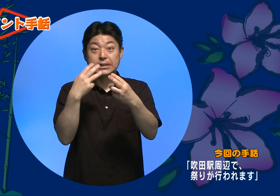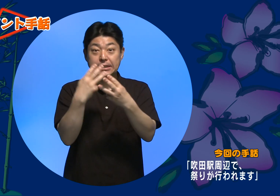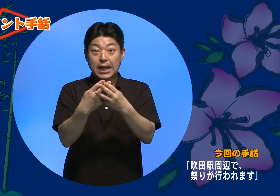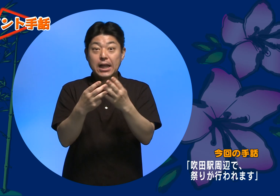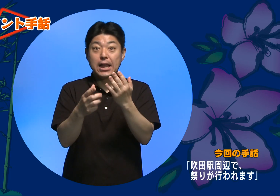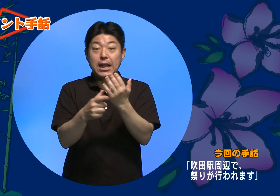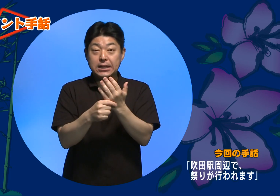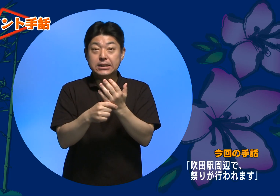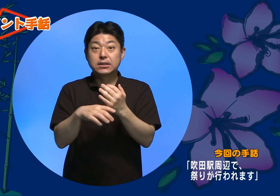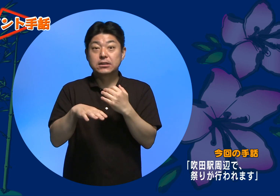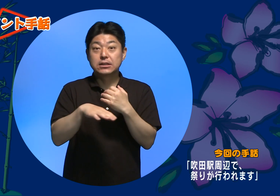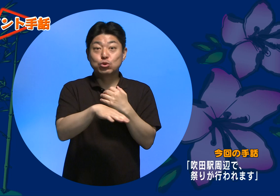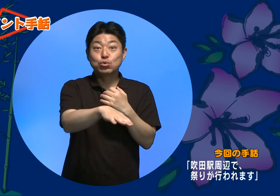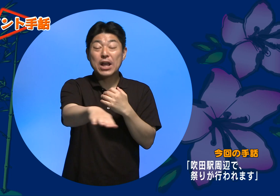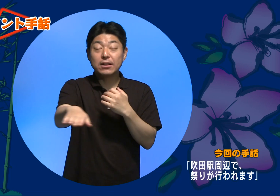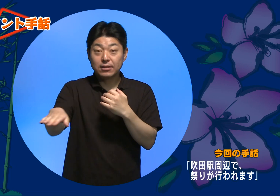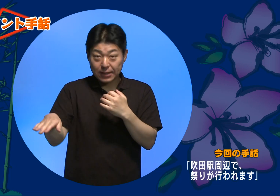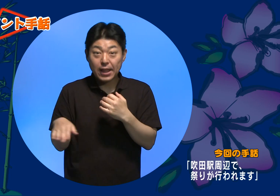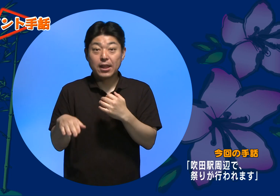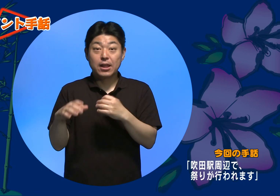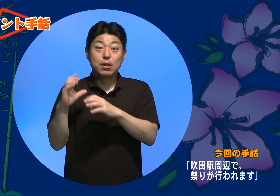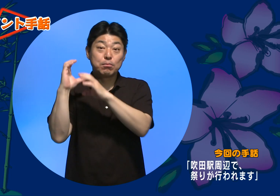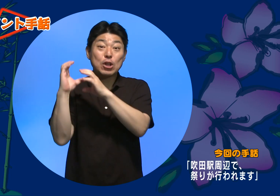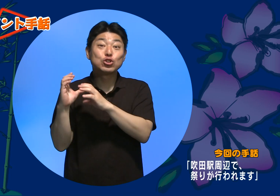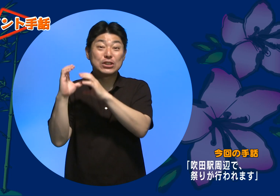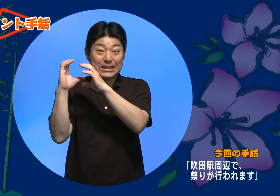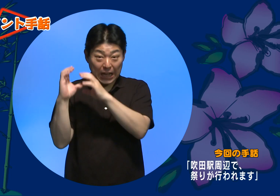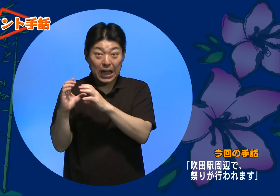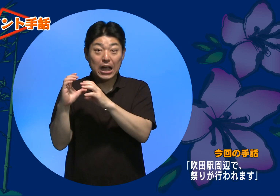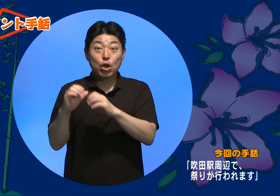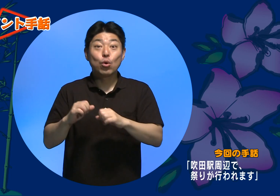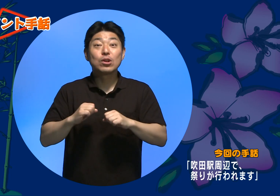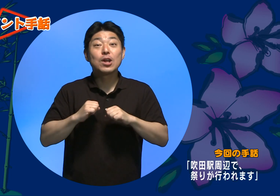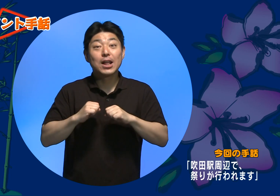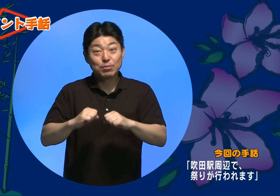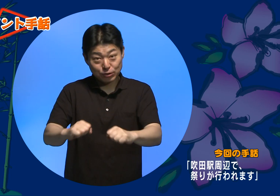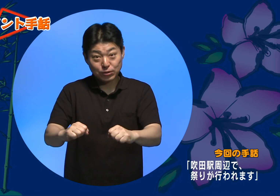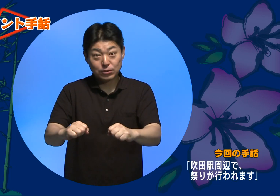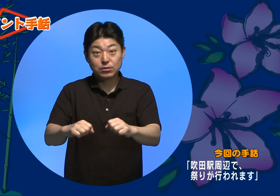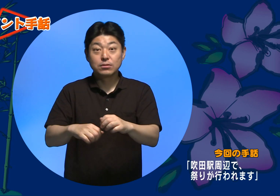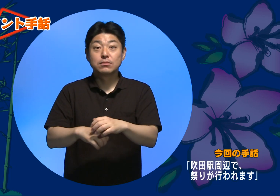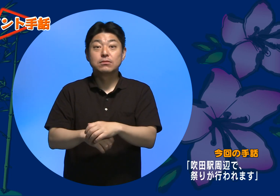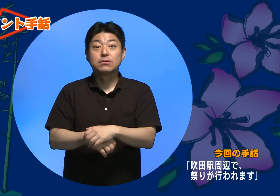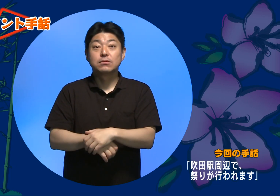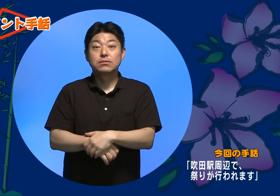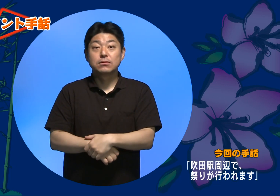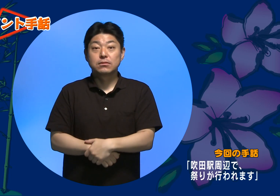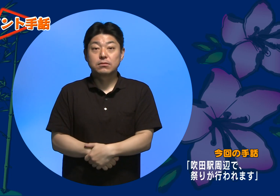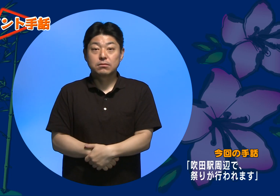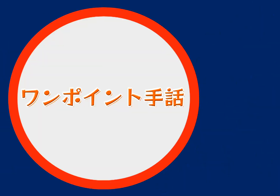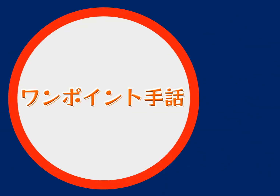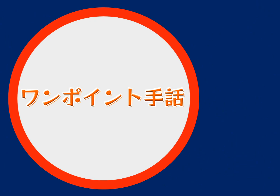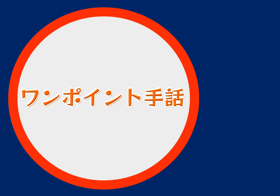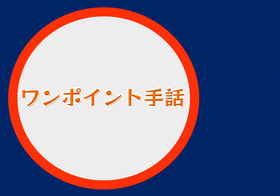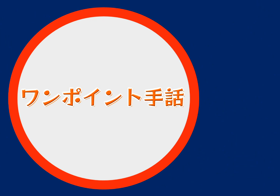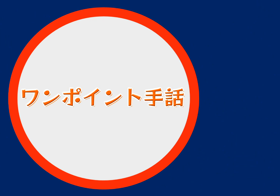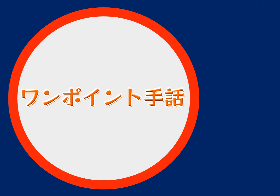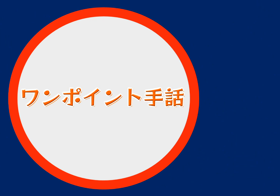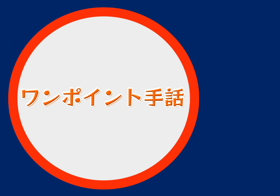吹田駅周辺で祭りが行われます。